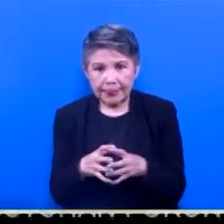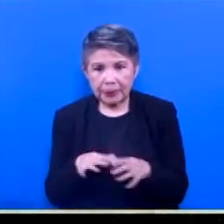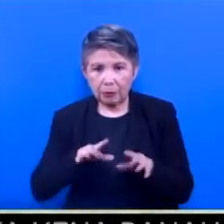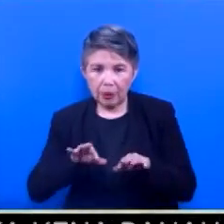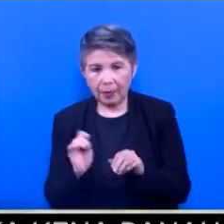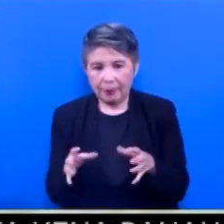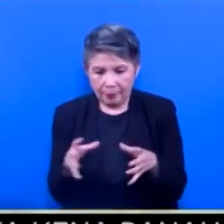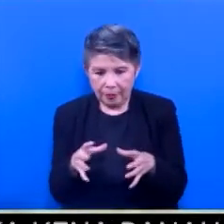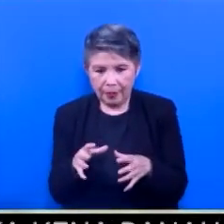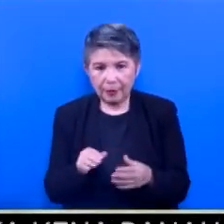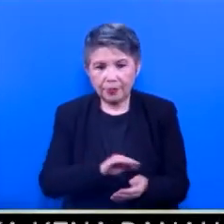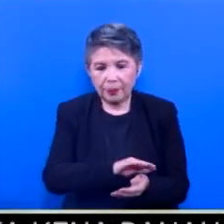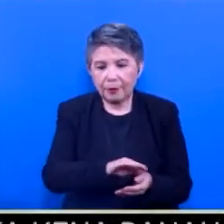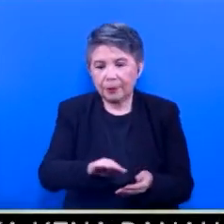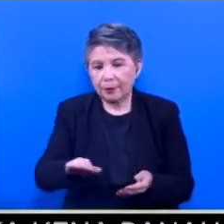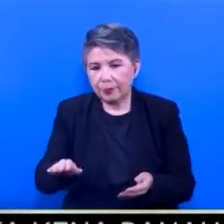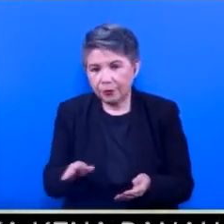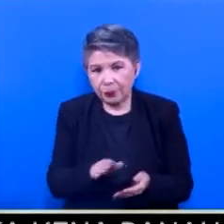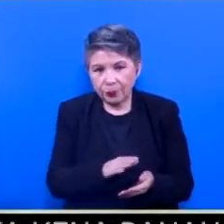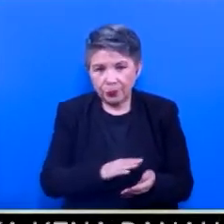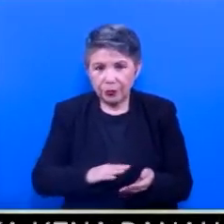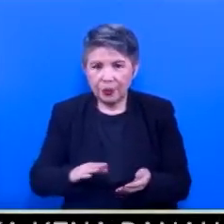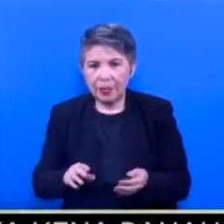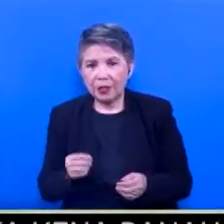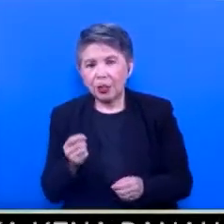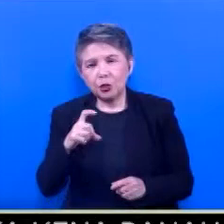apa sih yang diperlukan untuk orang yang memberi cuka ini?